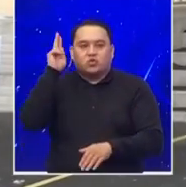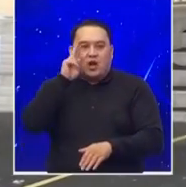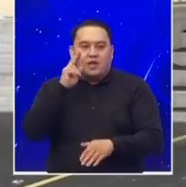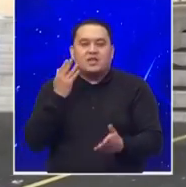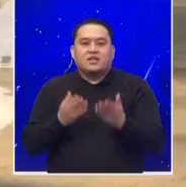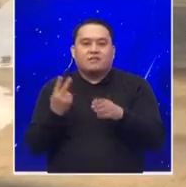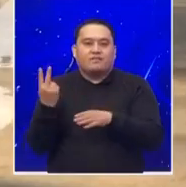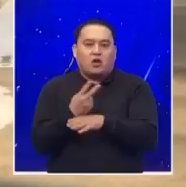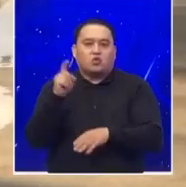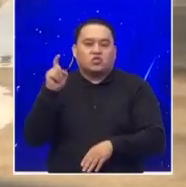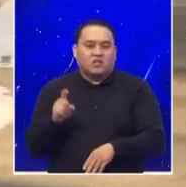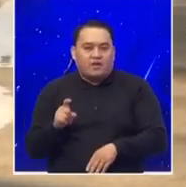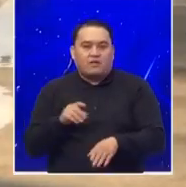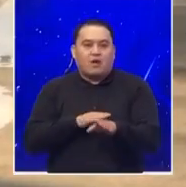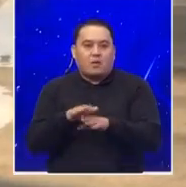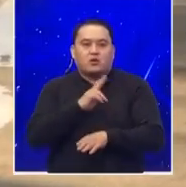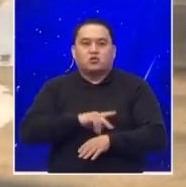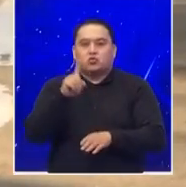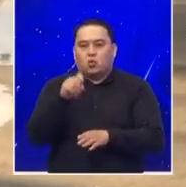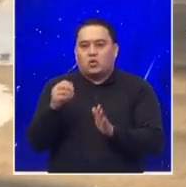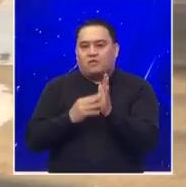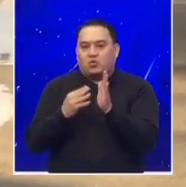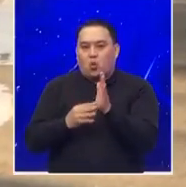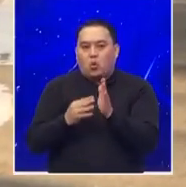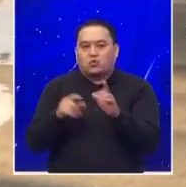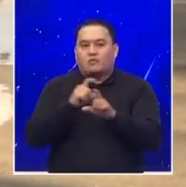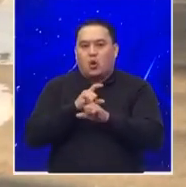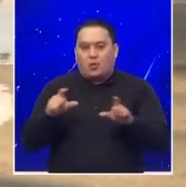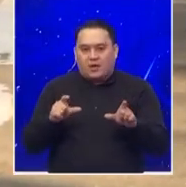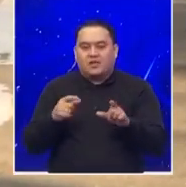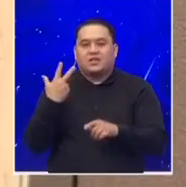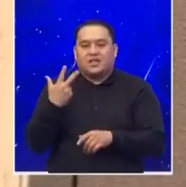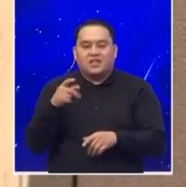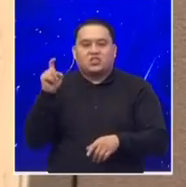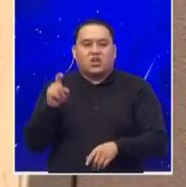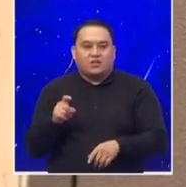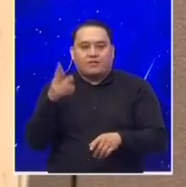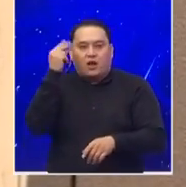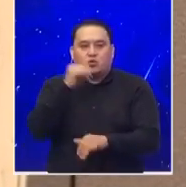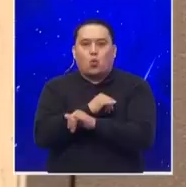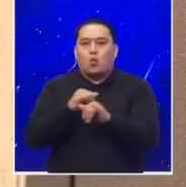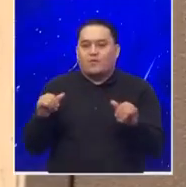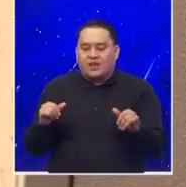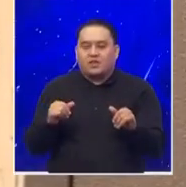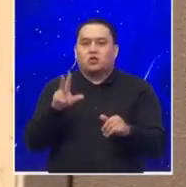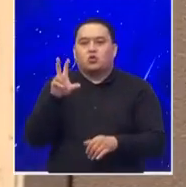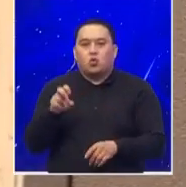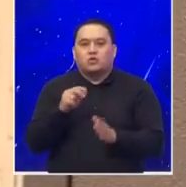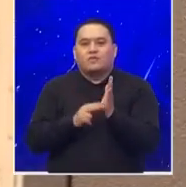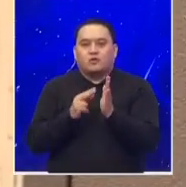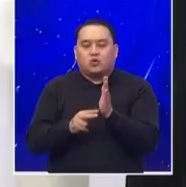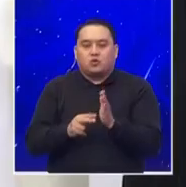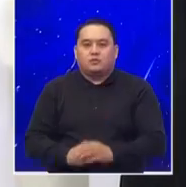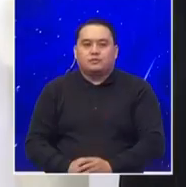Если во второй четверти свою работу выполняло 190 образовательных учреждений, то в третьей четверти это количество увеличится до